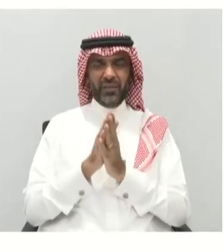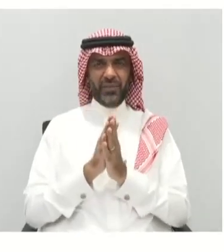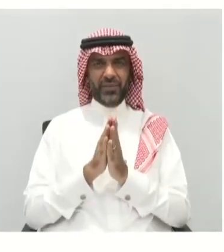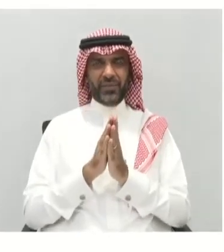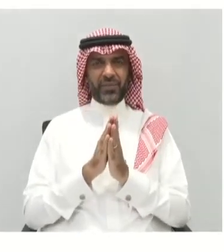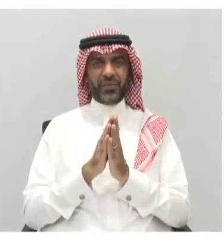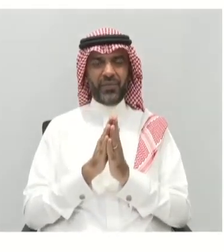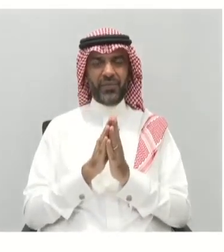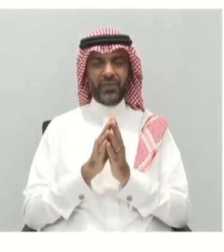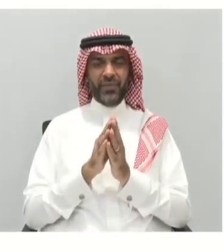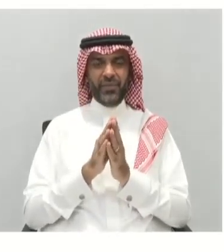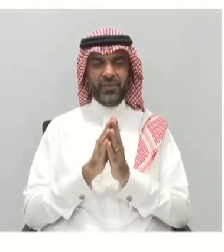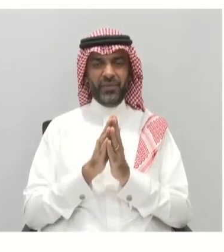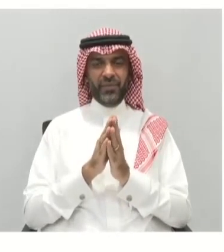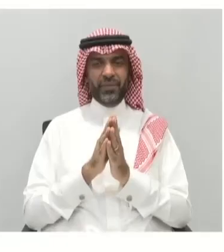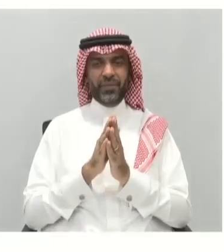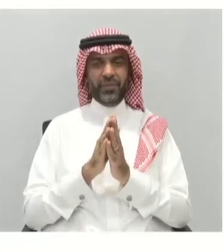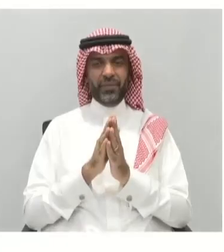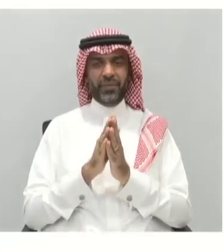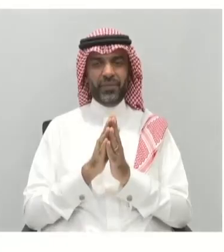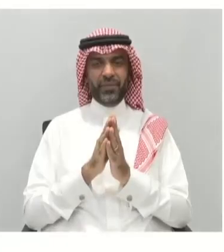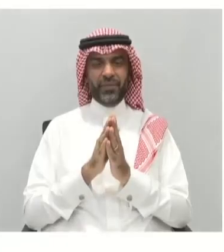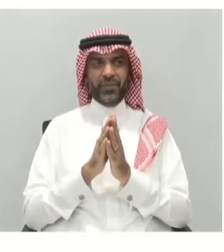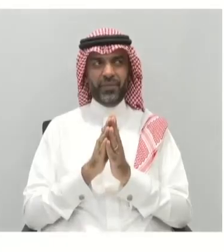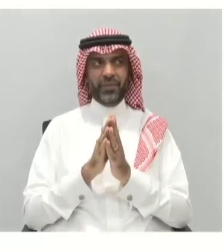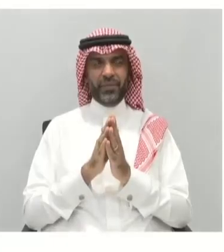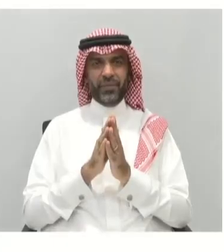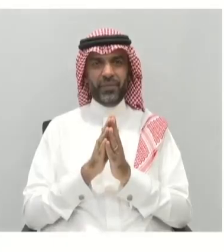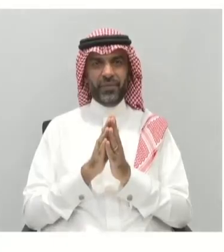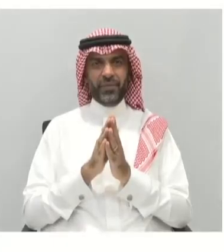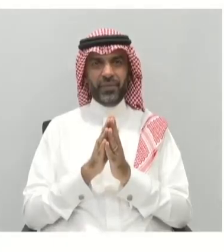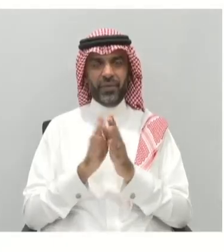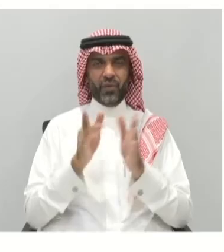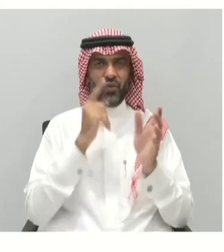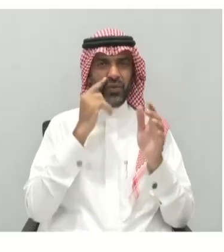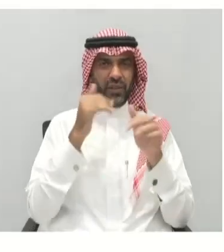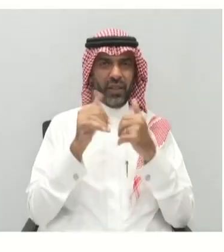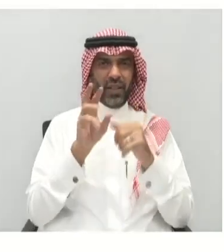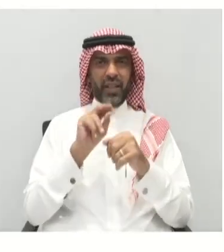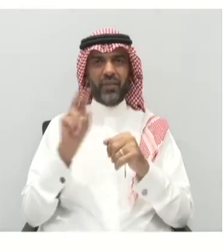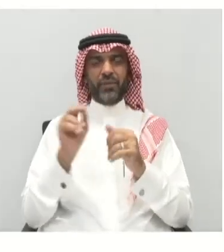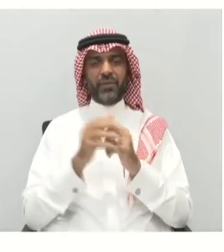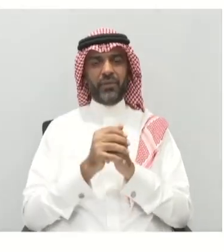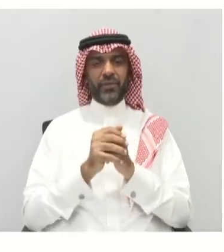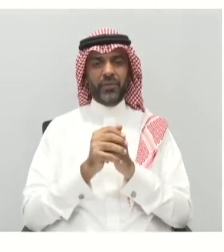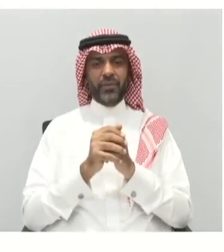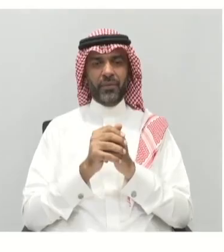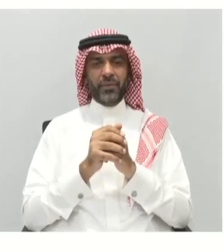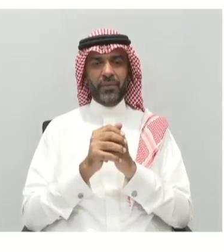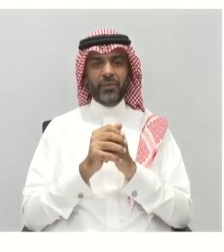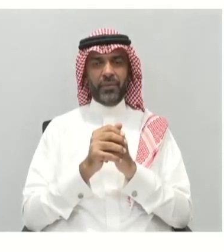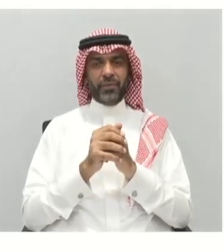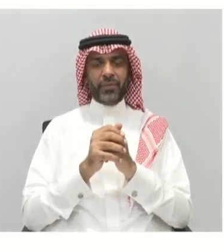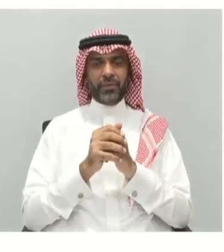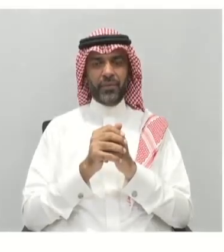وننتهي ناتي بنفس الطريقه التي اخبرتكم قبل قليل ونجيب لدينا